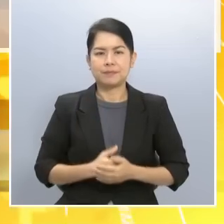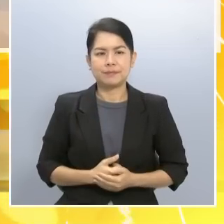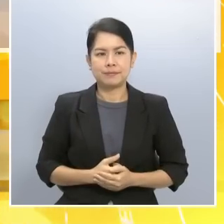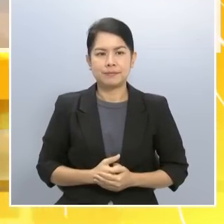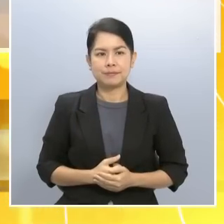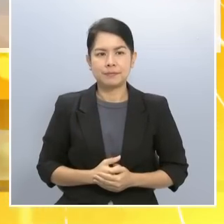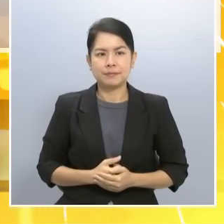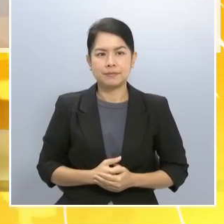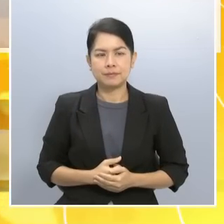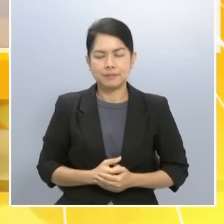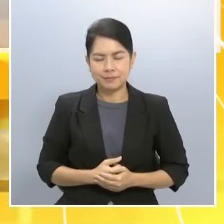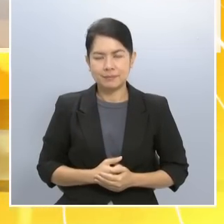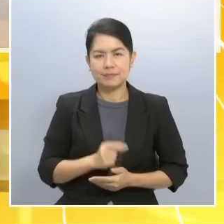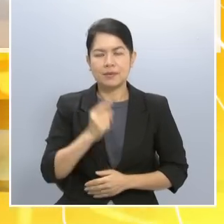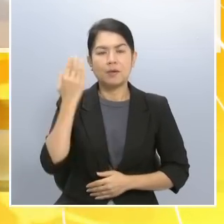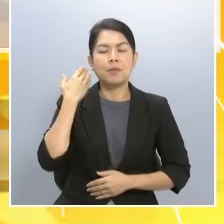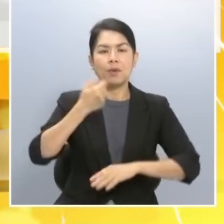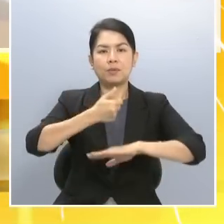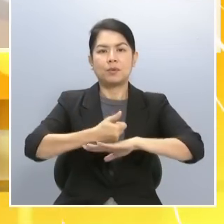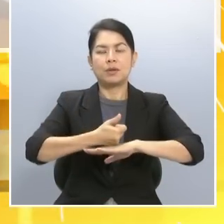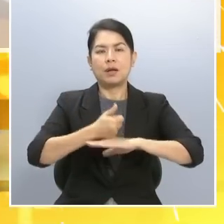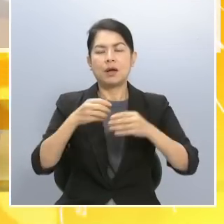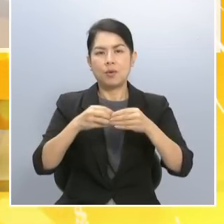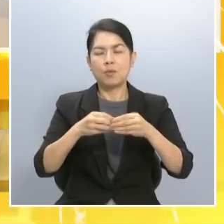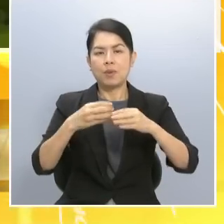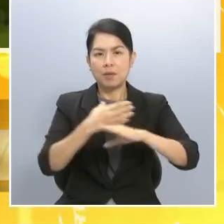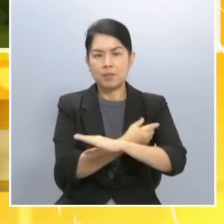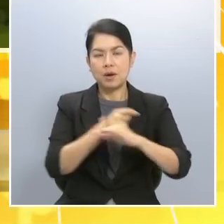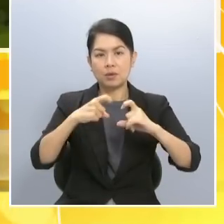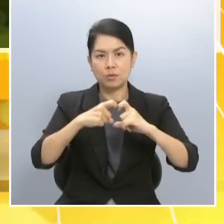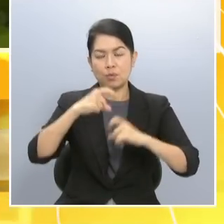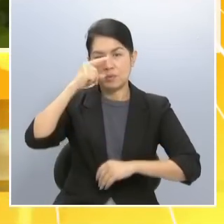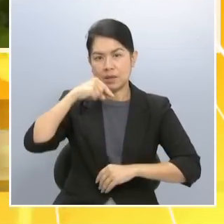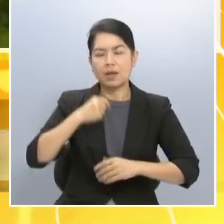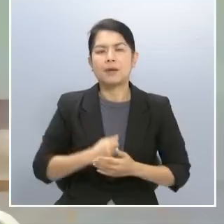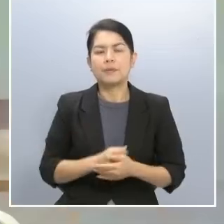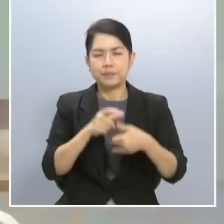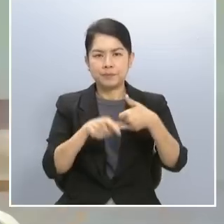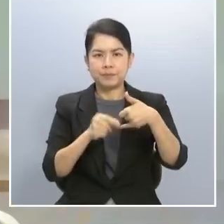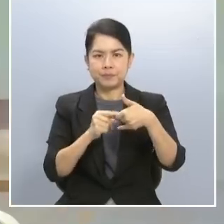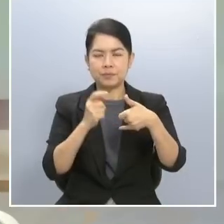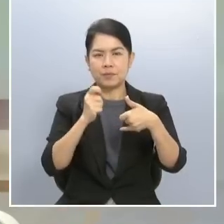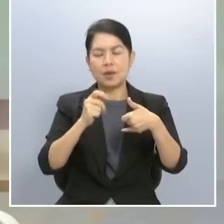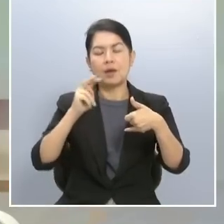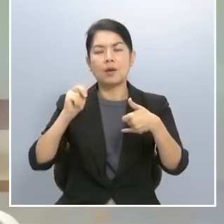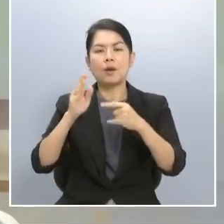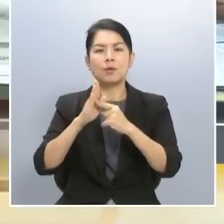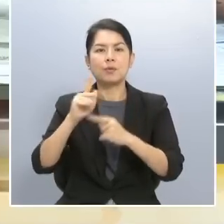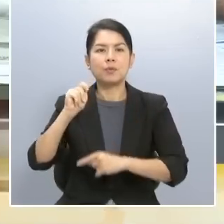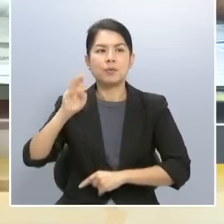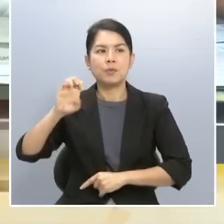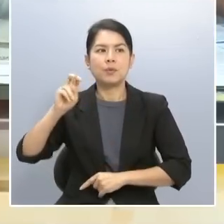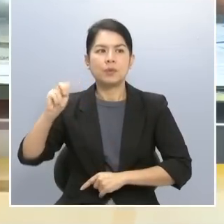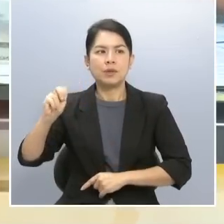ขณะเดียวกันเมื่อวานนี้หัวหน้าพรรคภูมิใจไทยอนุทินชาญวีรกูลท่านเสร็จจากภารกิจที่นำหัวใจไปรับหัวใจ